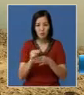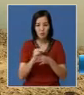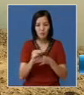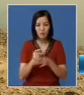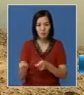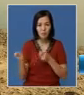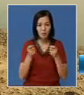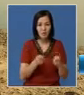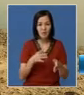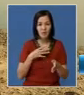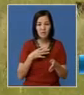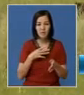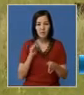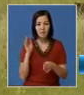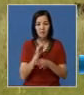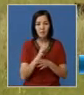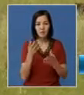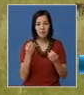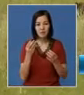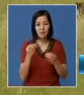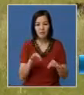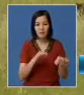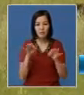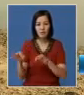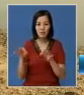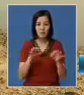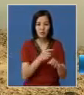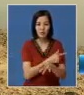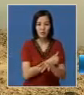неге. Дополнительно тағы да переносной